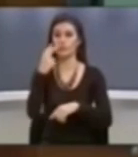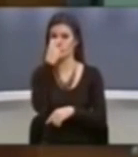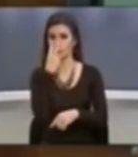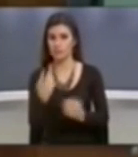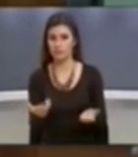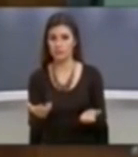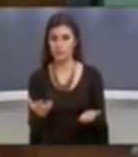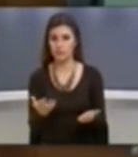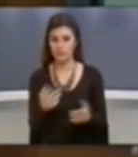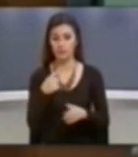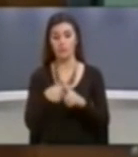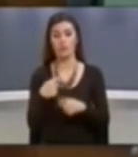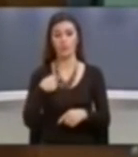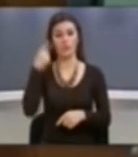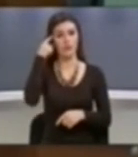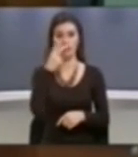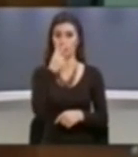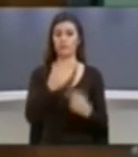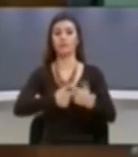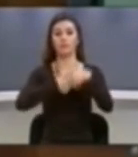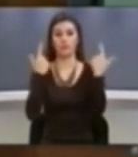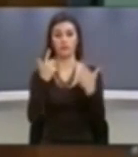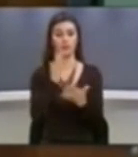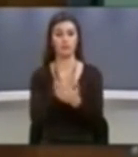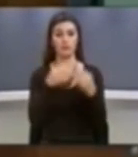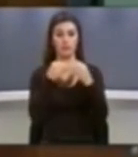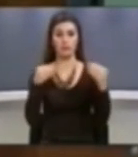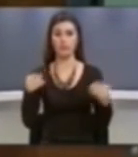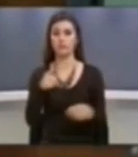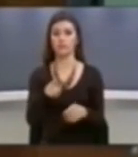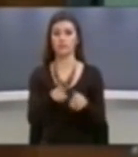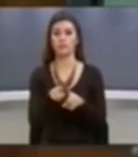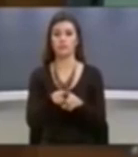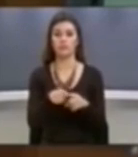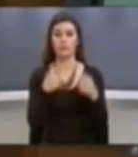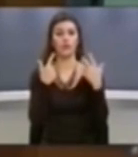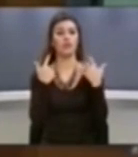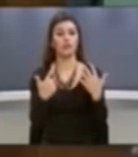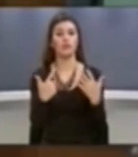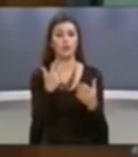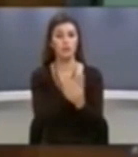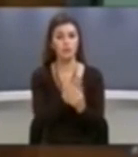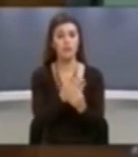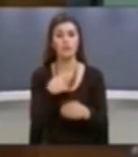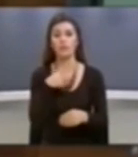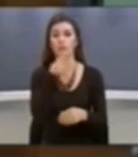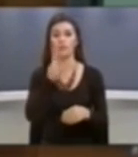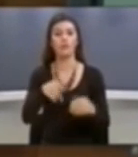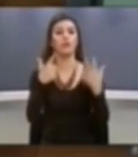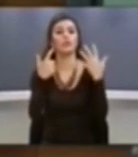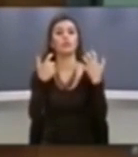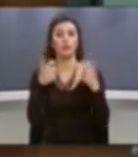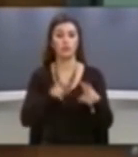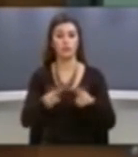une e kom qartë edhe kom thonë publikisht se jo 70 dosje, por 700 dosje do t'i mbledhë kryetari Prishtinës t'i